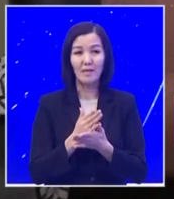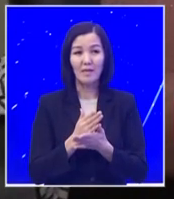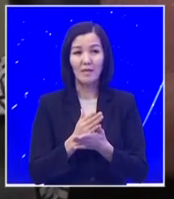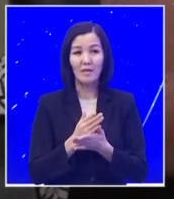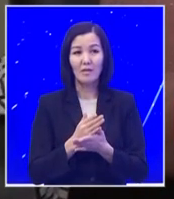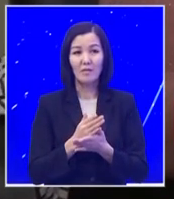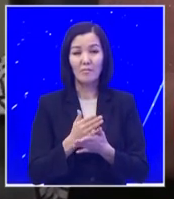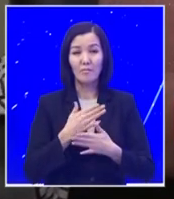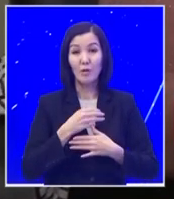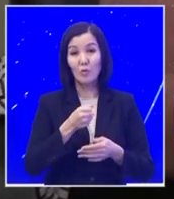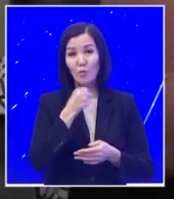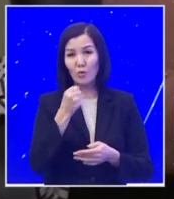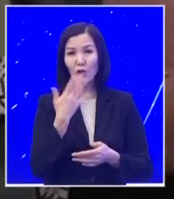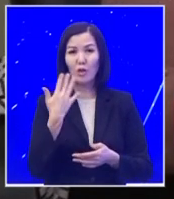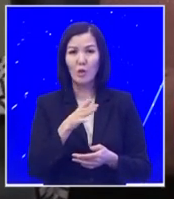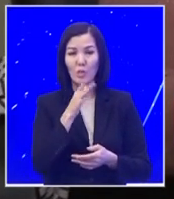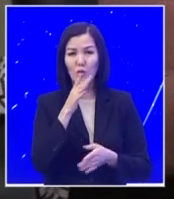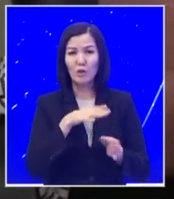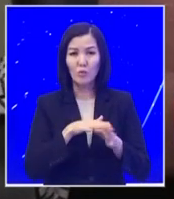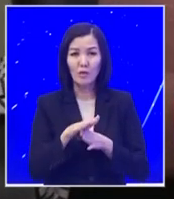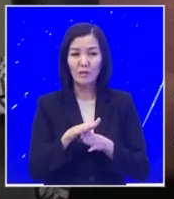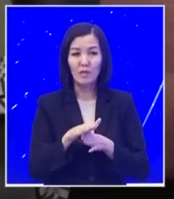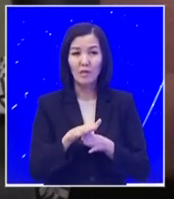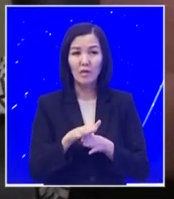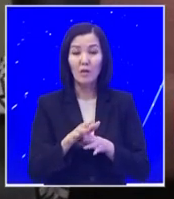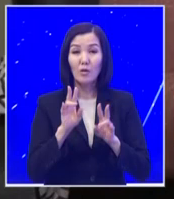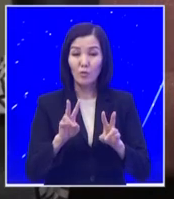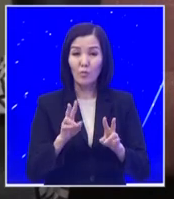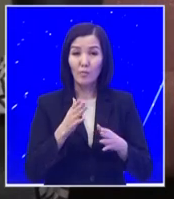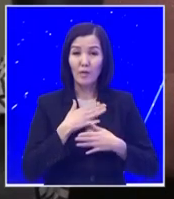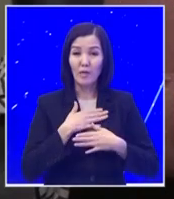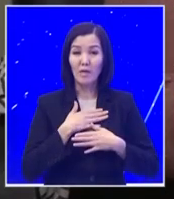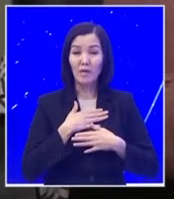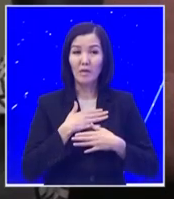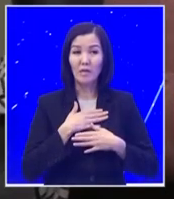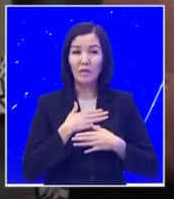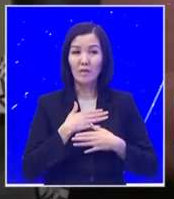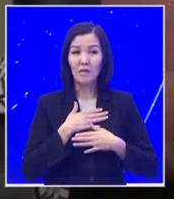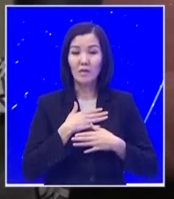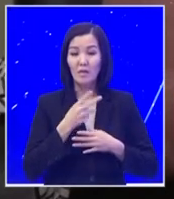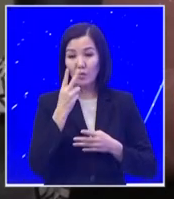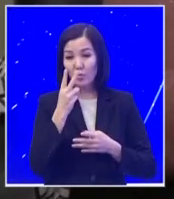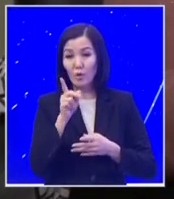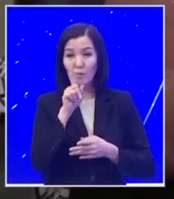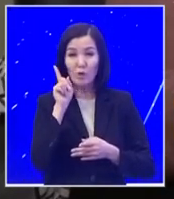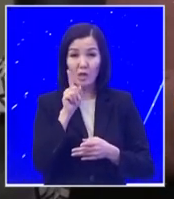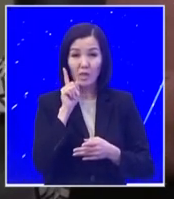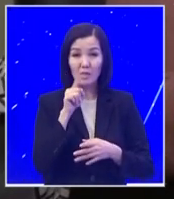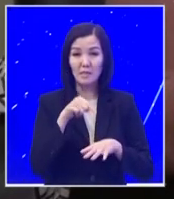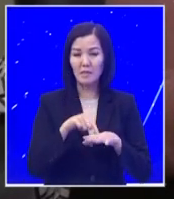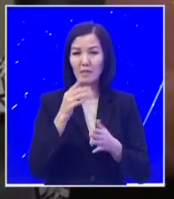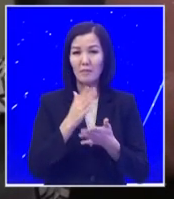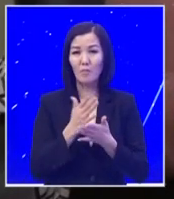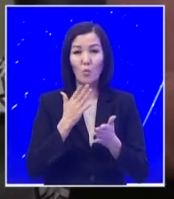үлкен кісі болғаннан болсам да әйтер, но менің жаным сондай жасарайды сол арқылы. И мен